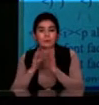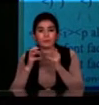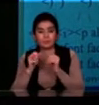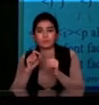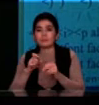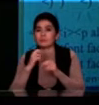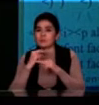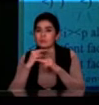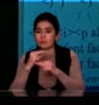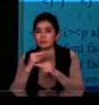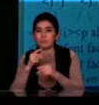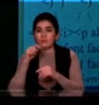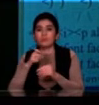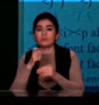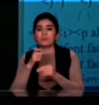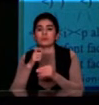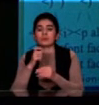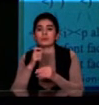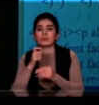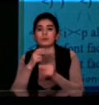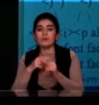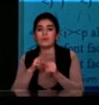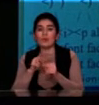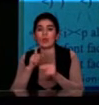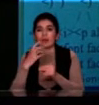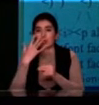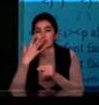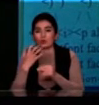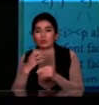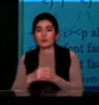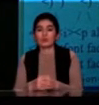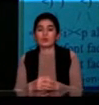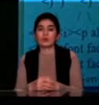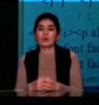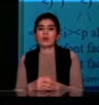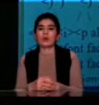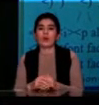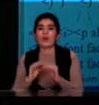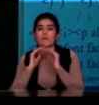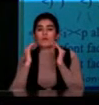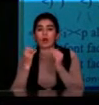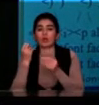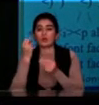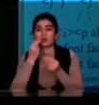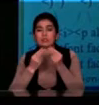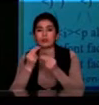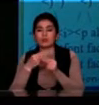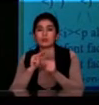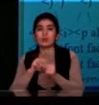веб-странице? Обратите внимание, здесь рисунок вокруг рисунка